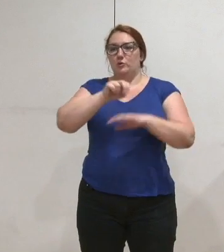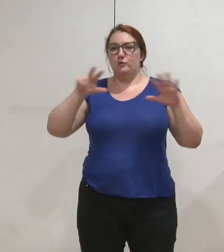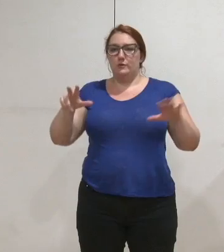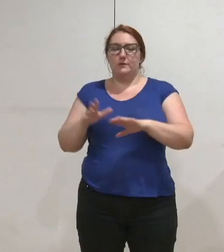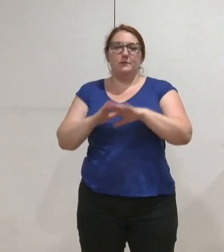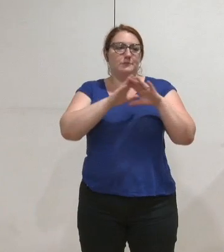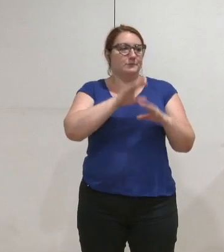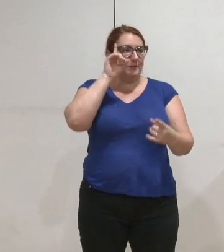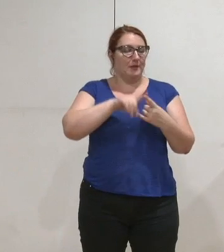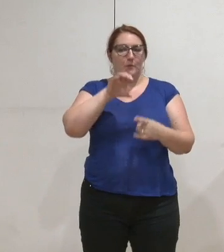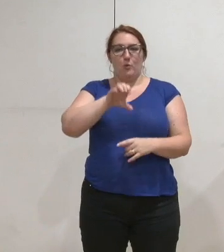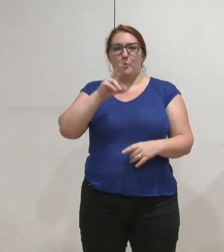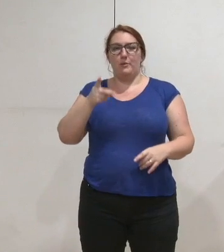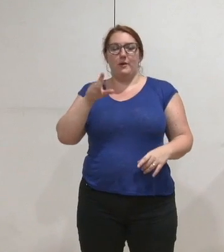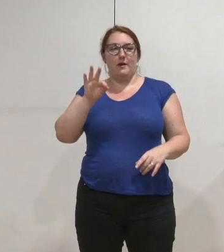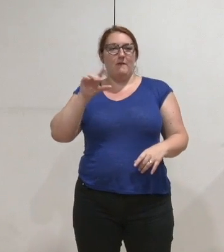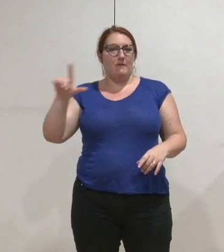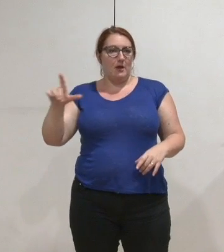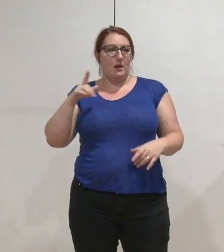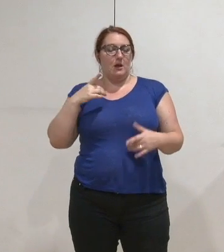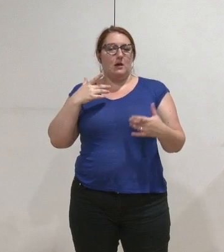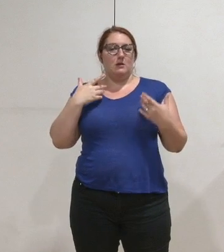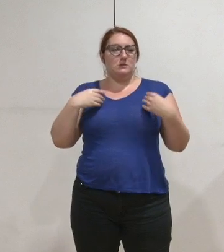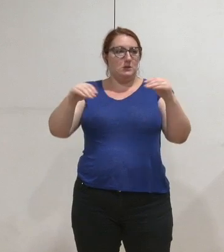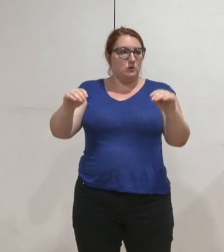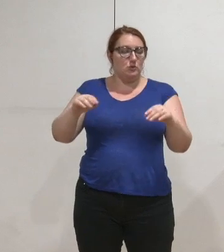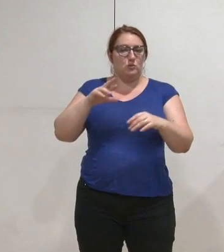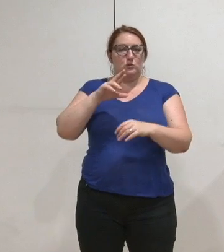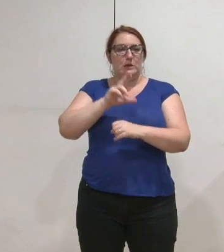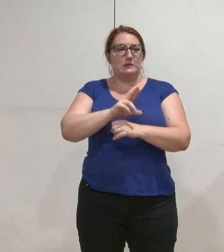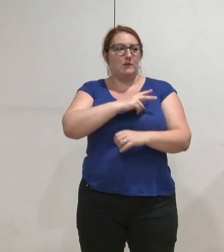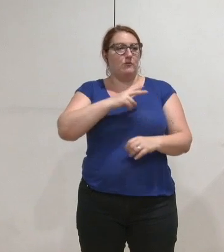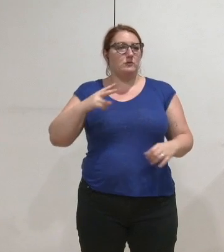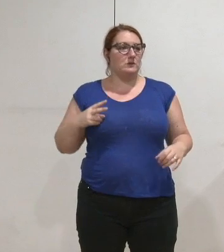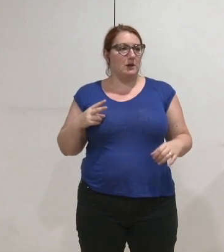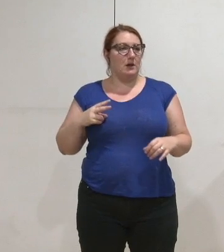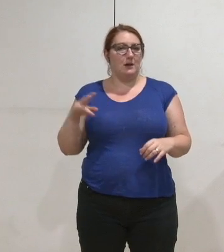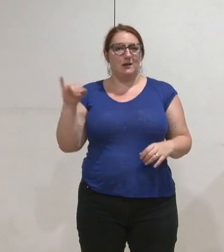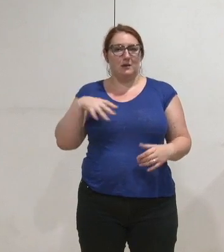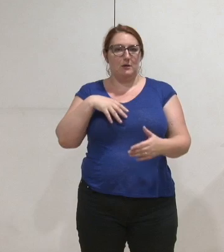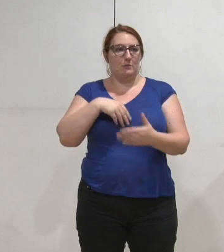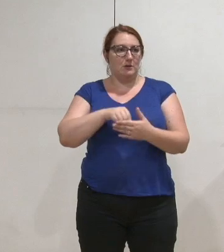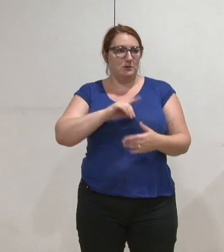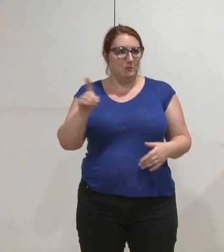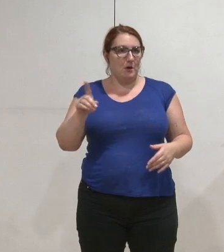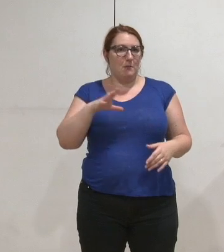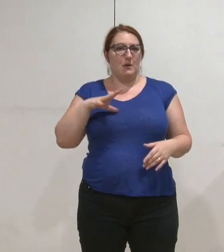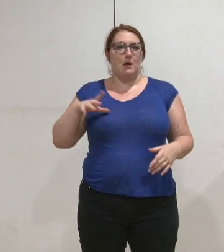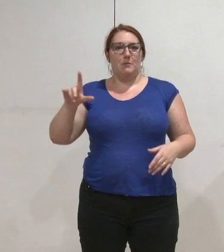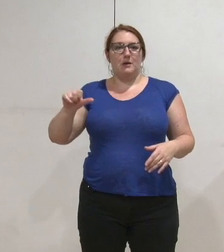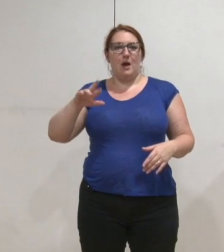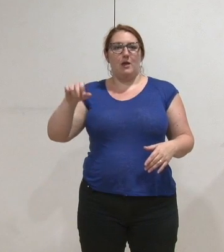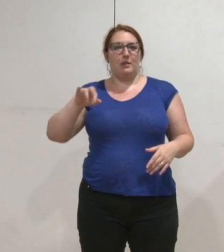le PFL des sessions et les réserves foncières en portage qui ne prend pas part au vote Christian Garnier qui